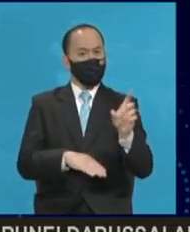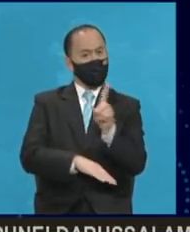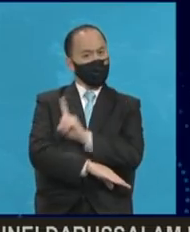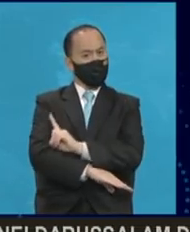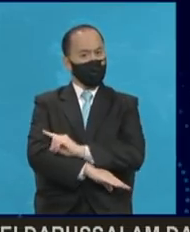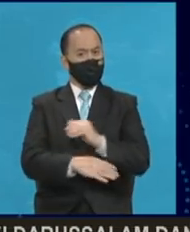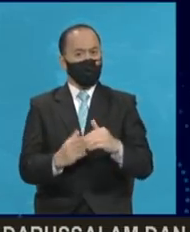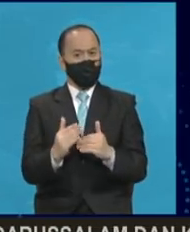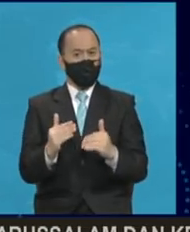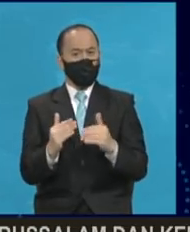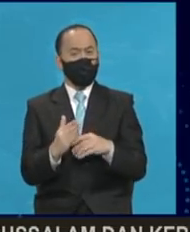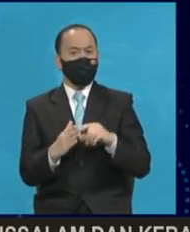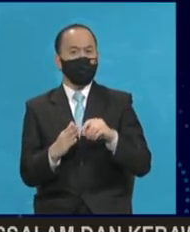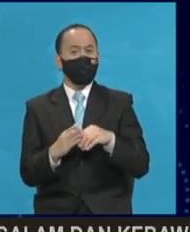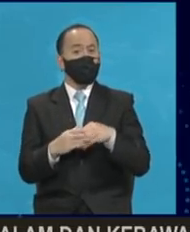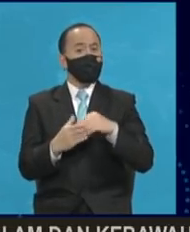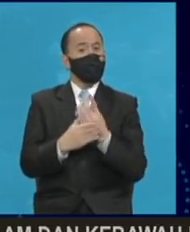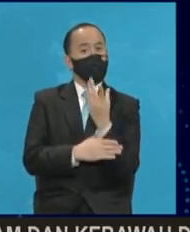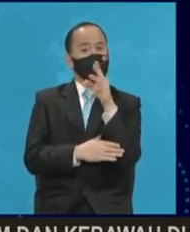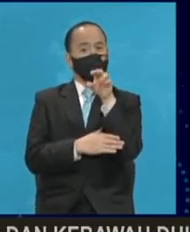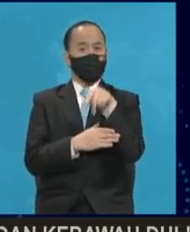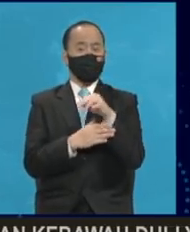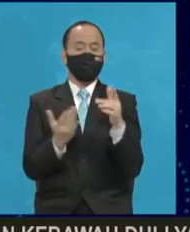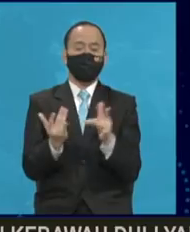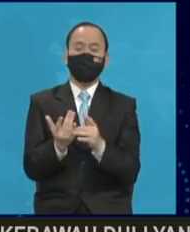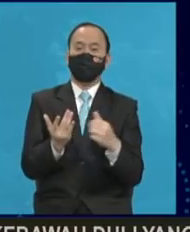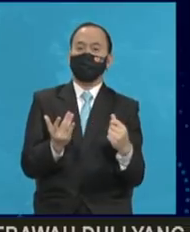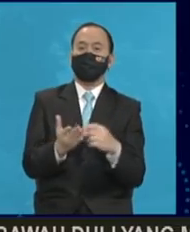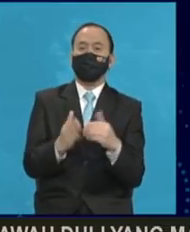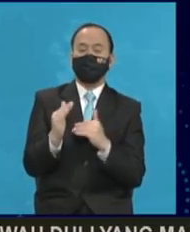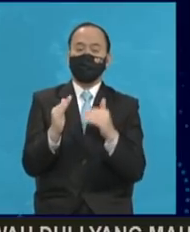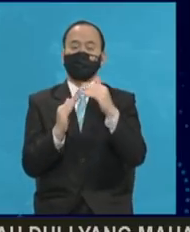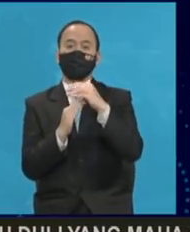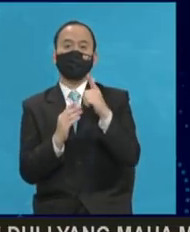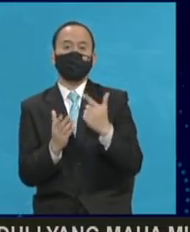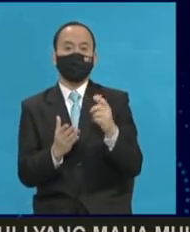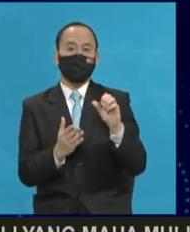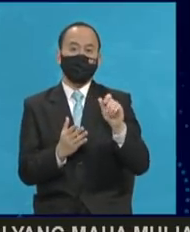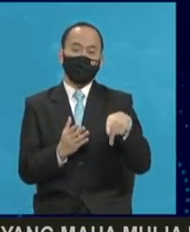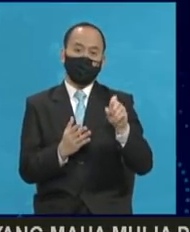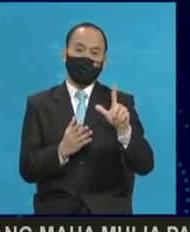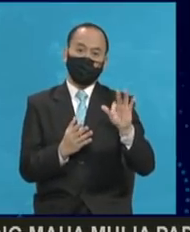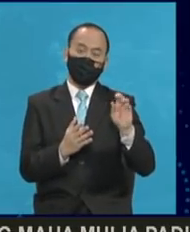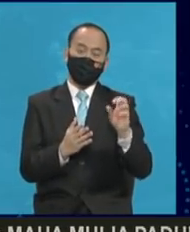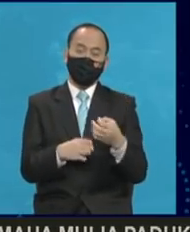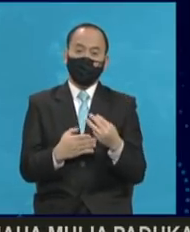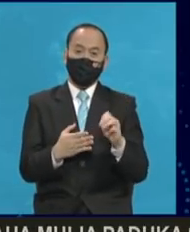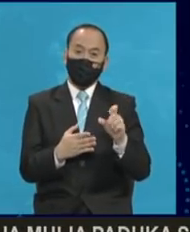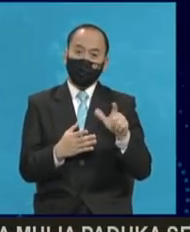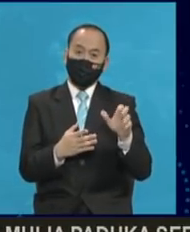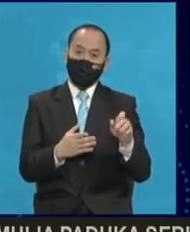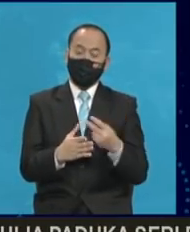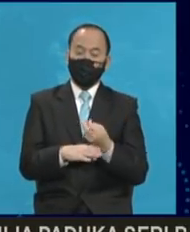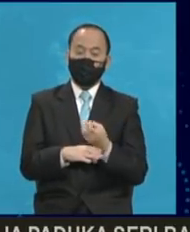pertumbuhan pekan awal pernyataan melalui teknologi peningkatan pelaporan dan pembangunan model perniagaan yang